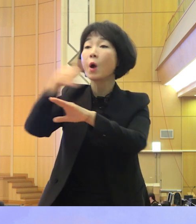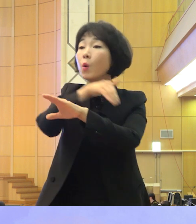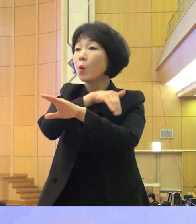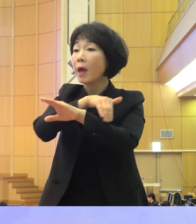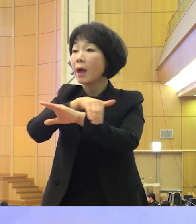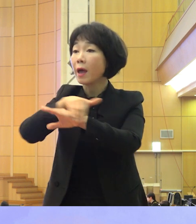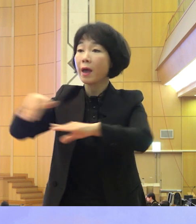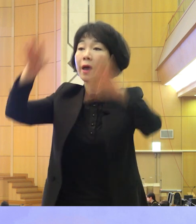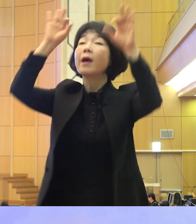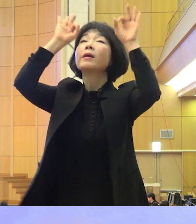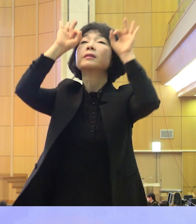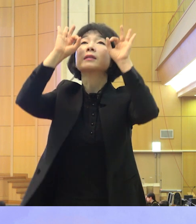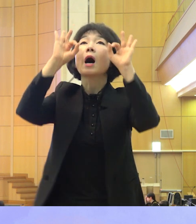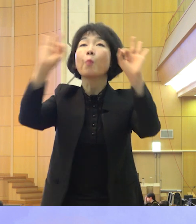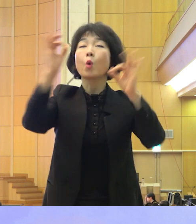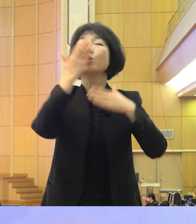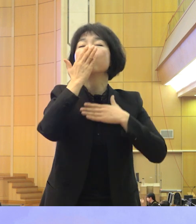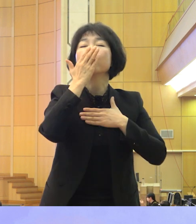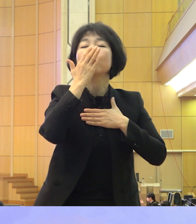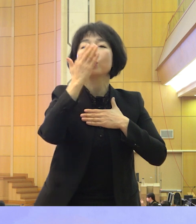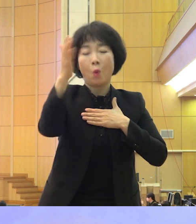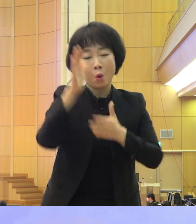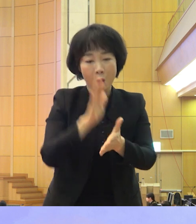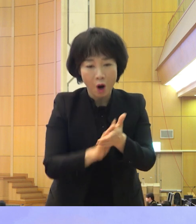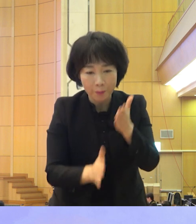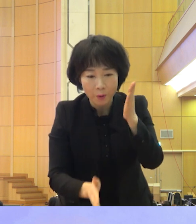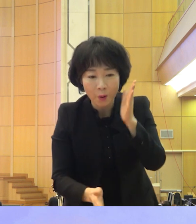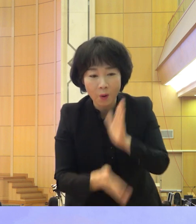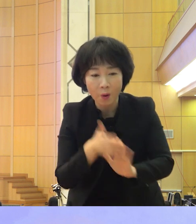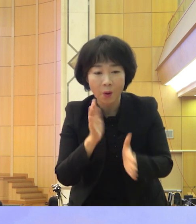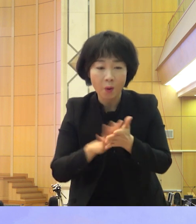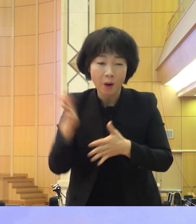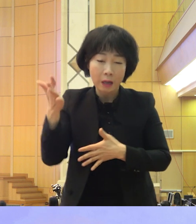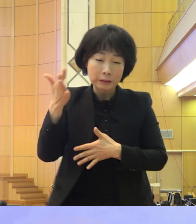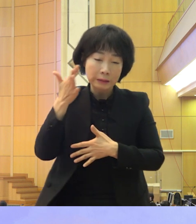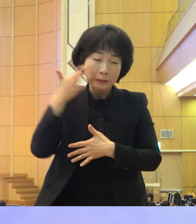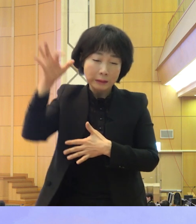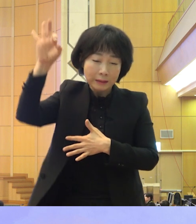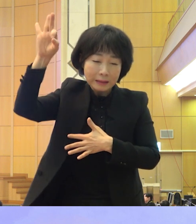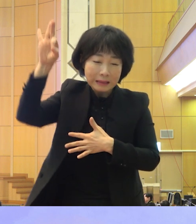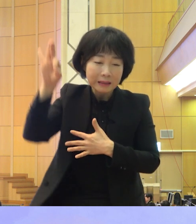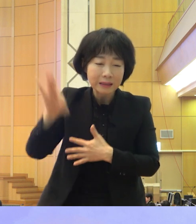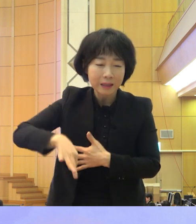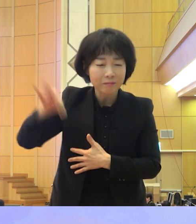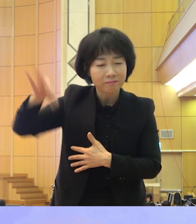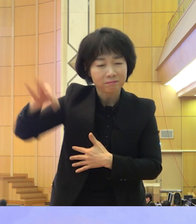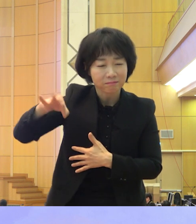크신 계획 다 볼 수도 없고